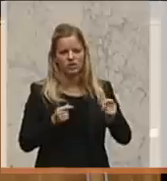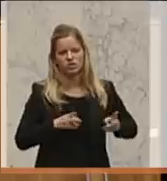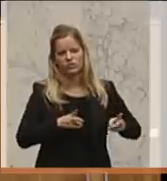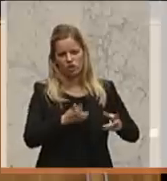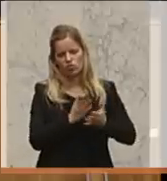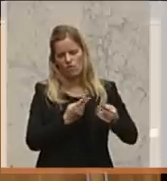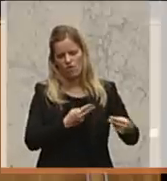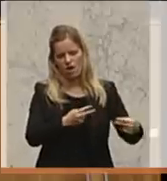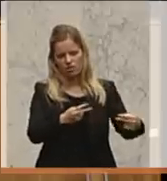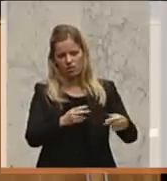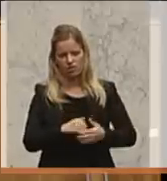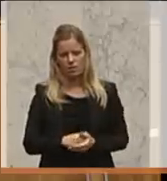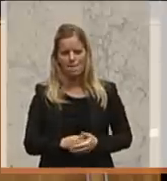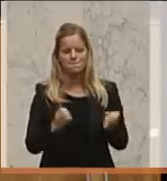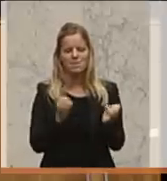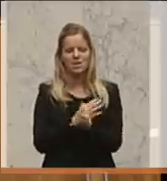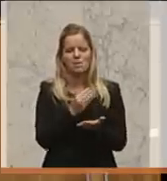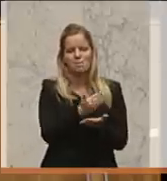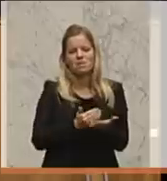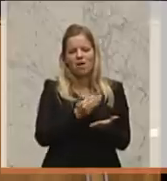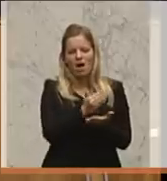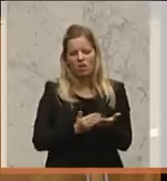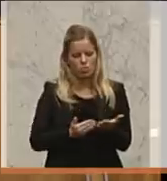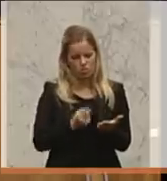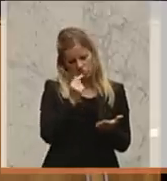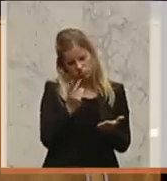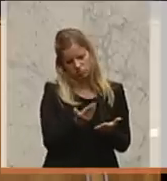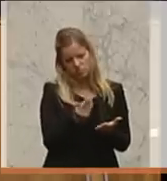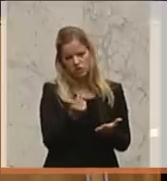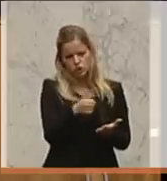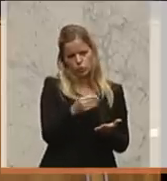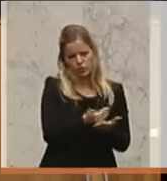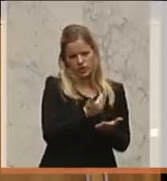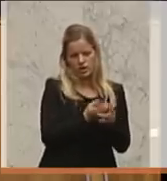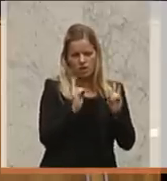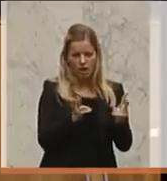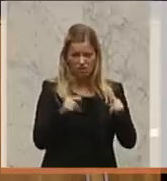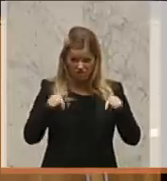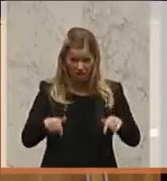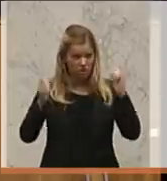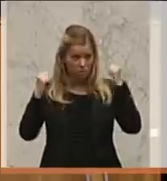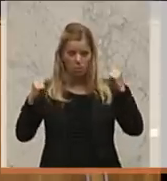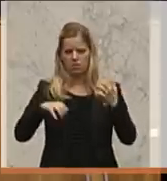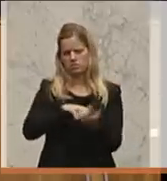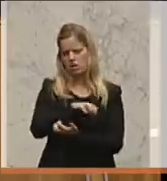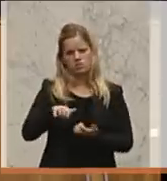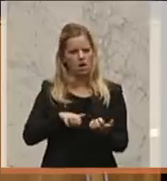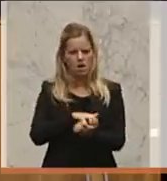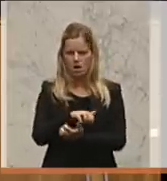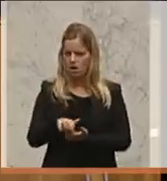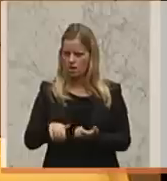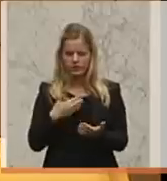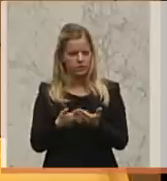Geld seiner Medienbeteiligungen bedienen müssen. Das ist ein Skandal in dieser Republik und wir werden darauf schauen, dass wir auch